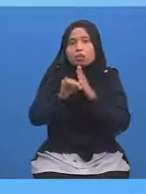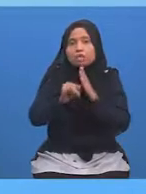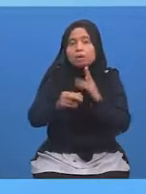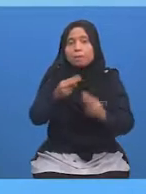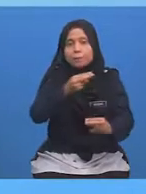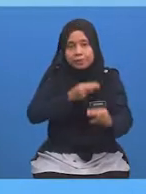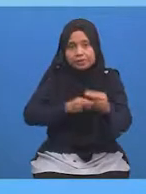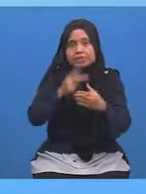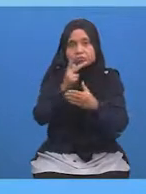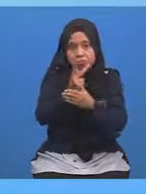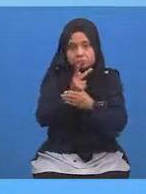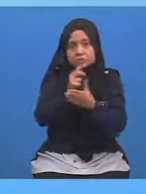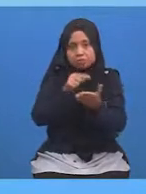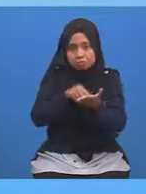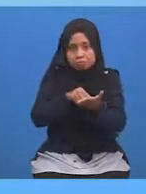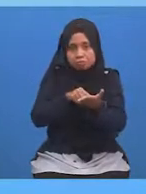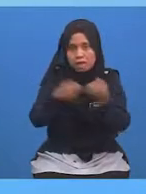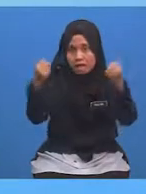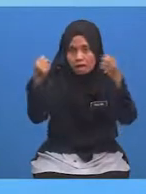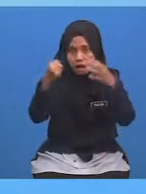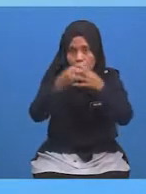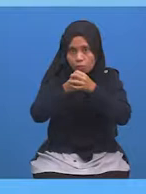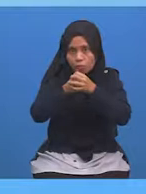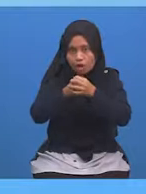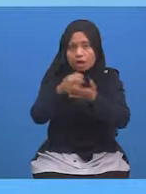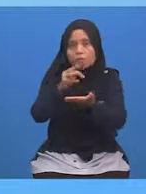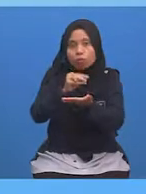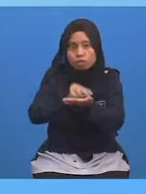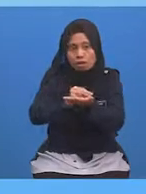perniagaan perkongsian ini, gabungan modal,